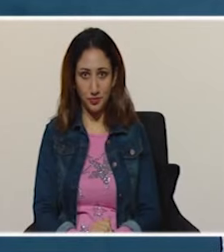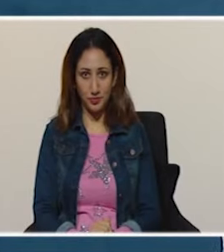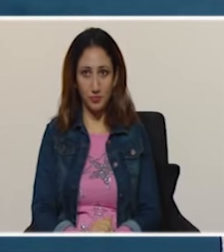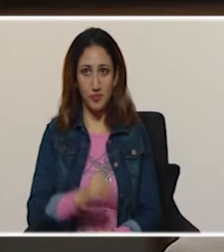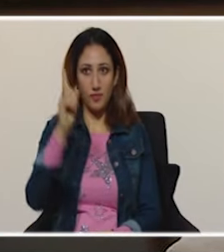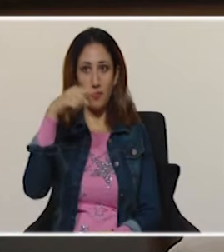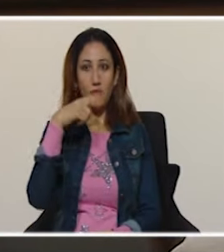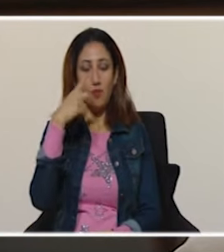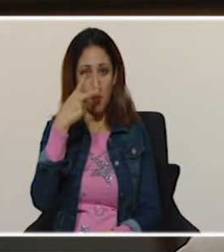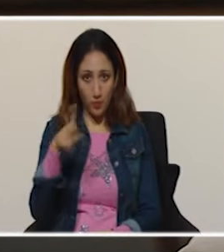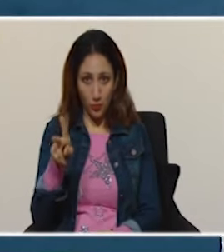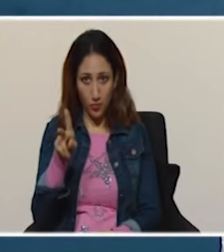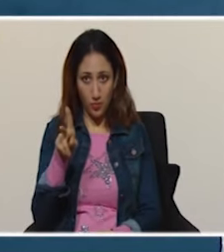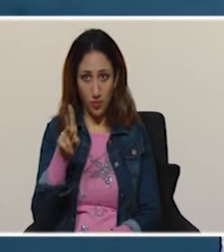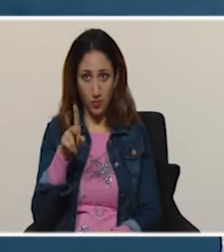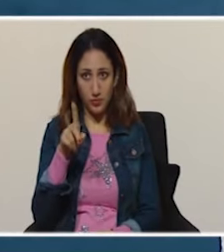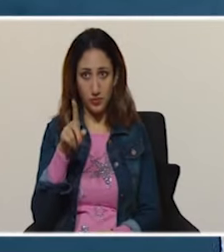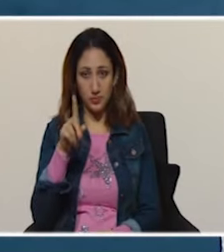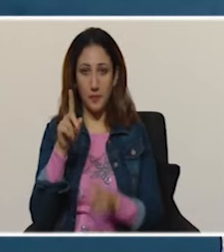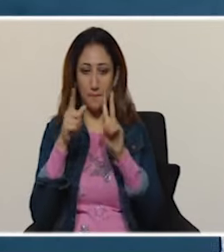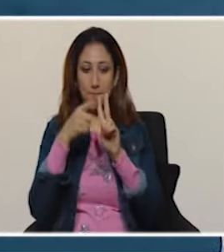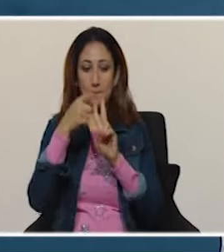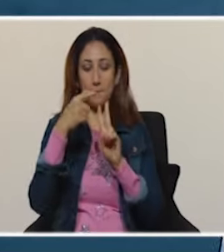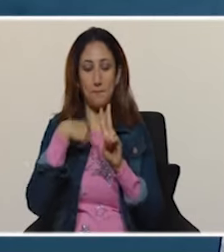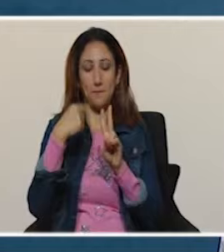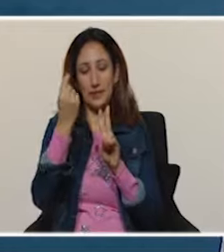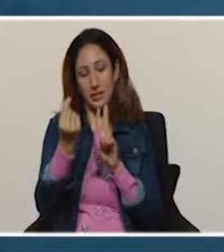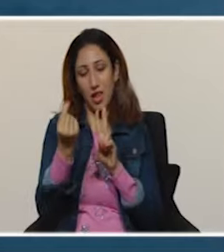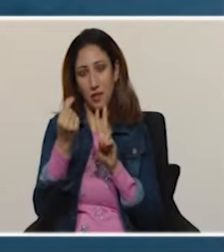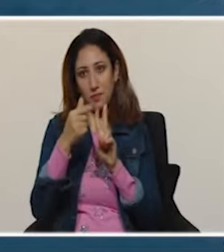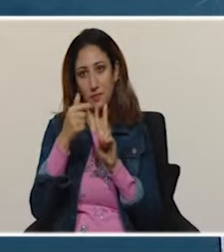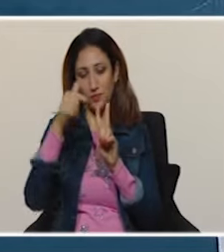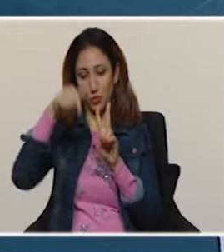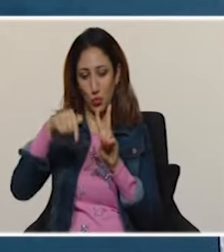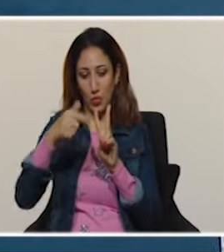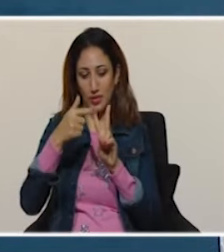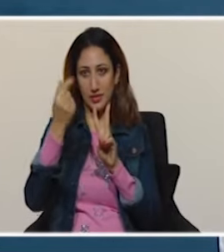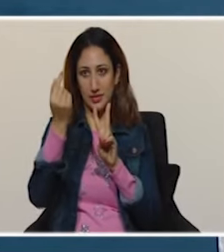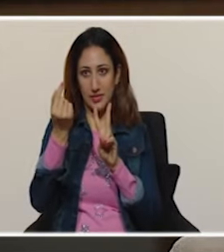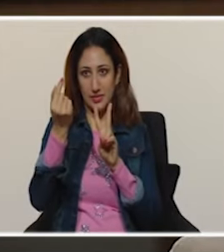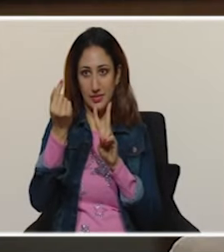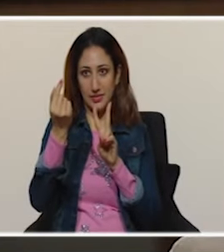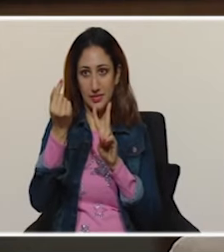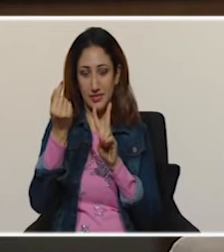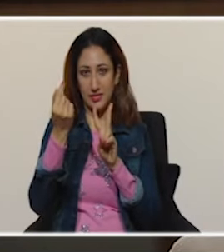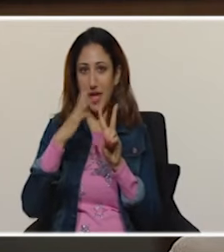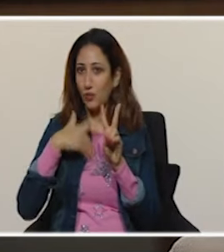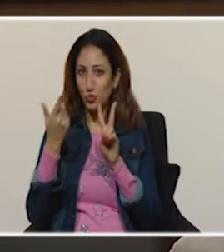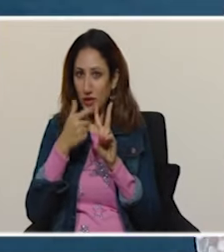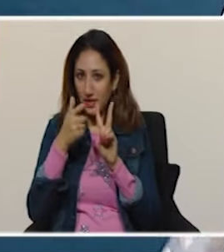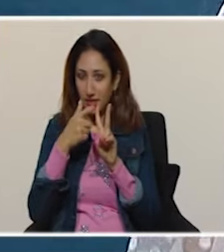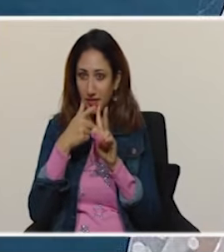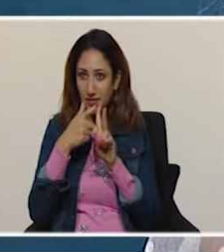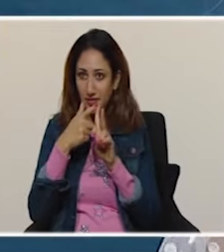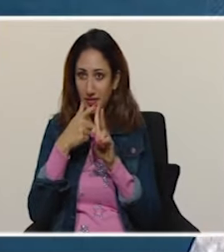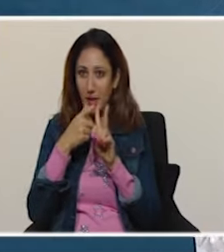ووعدتني. وعدتك بإيه؟ قلت لي عندي طلبين هحقق منهم واحد هلا وطلب بعد شوية. طلب إن شاء الله؟